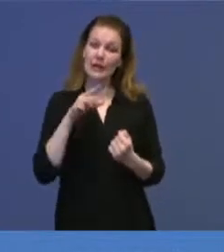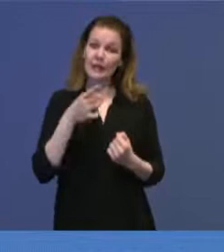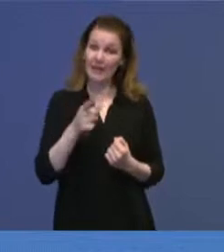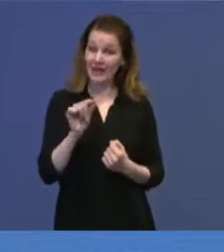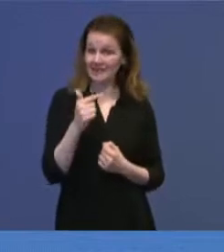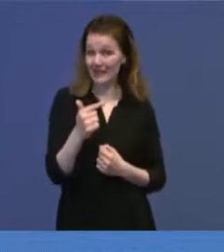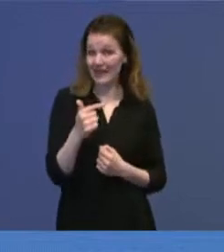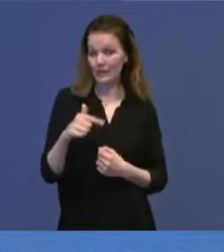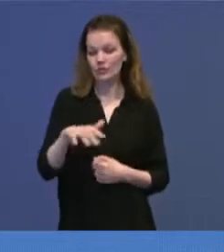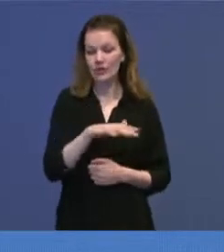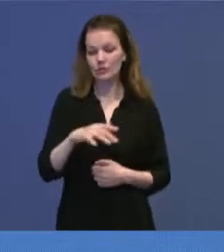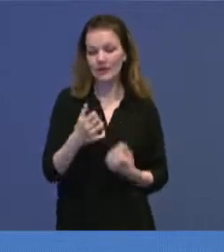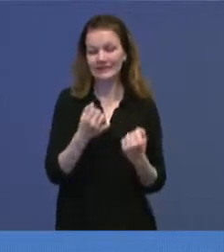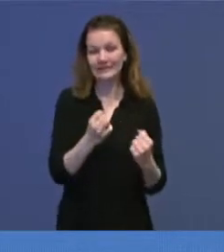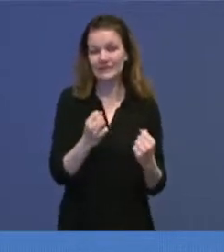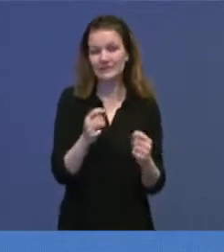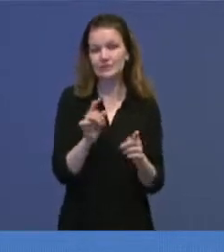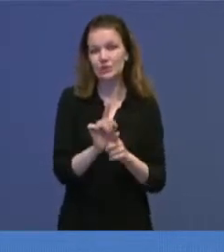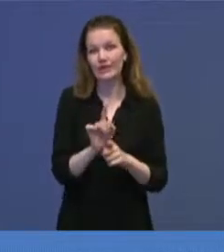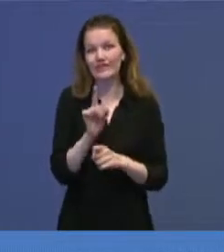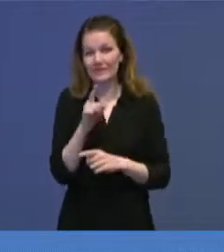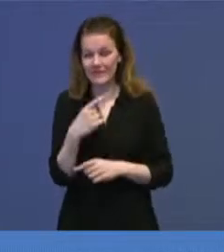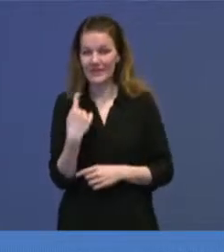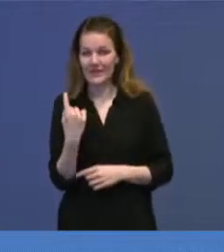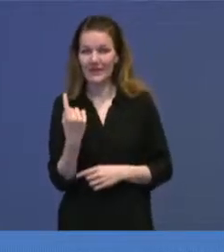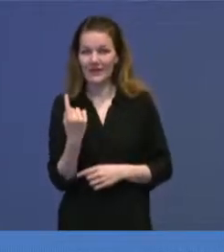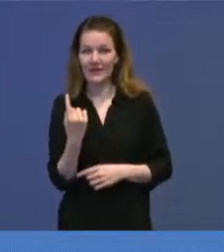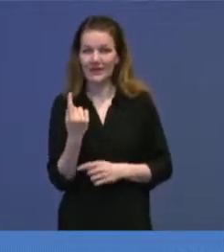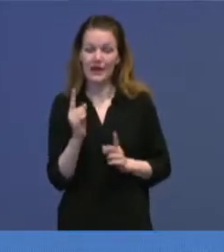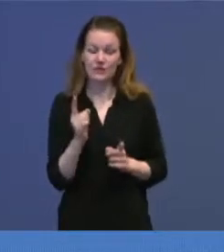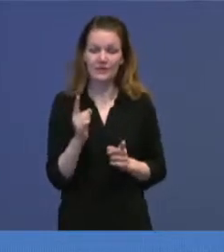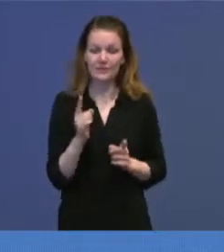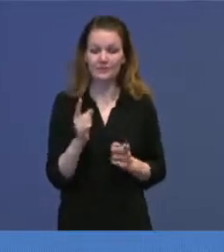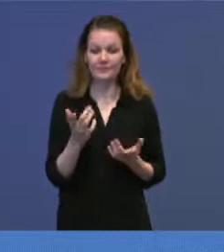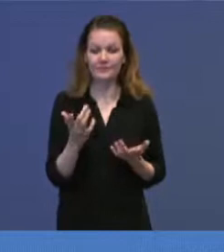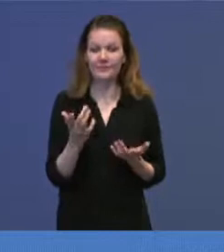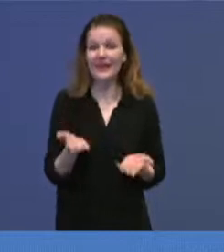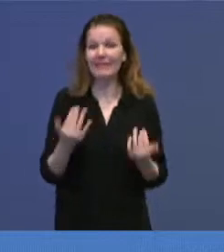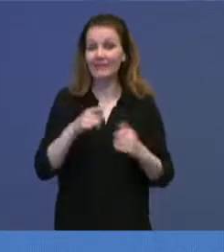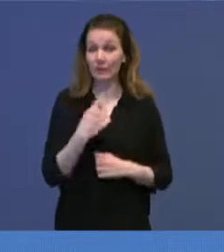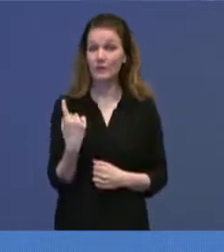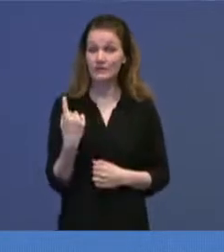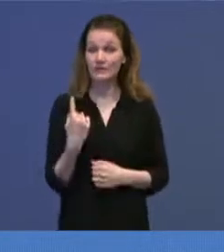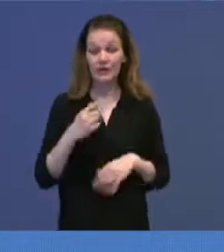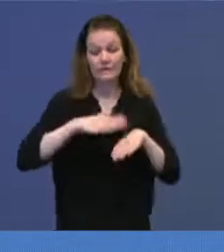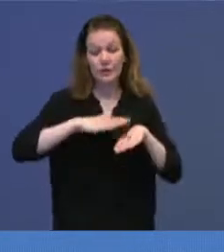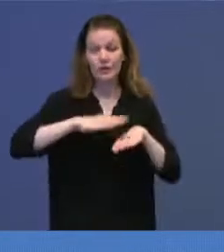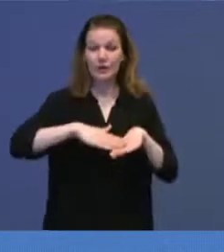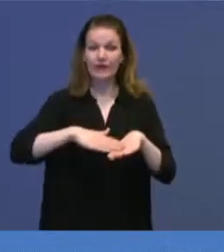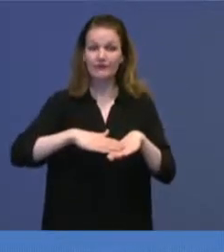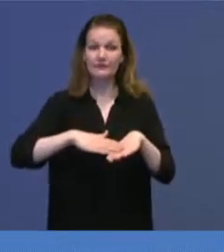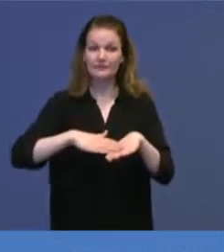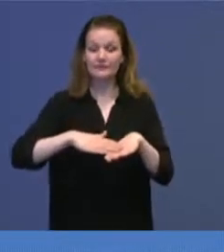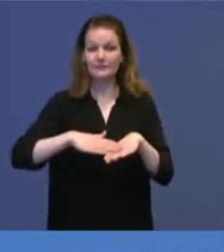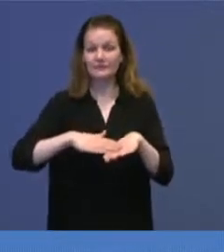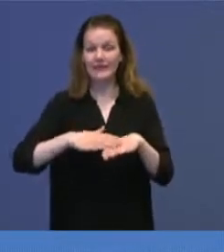Sikkerhetsmyndighet sin innsats, som gjør at det er lettere for oss forebygge og oppdage